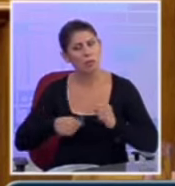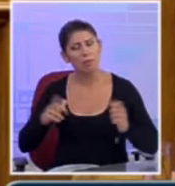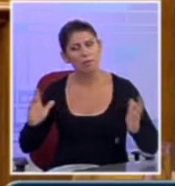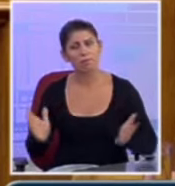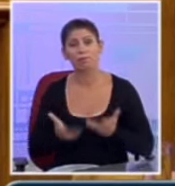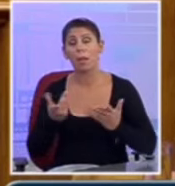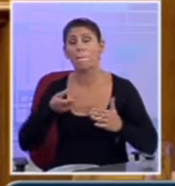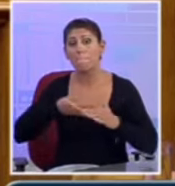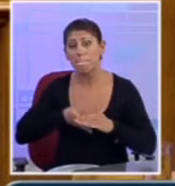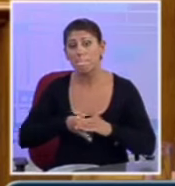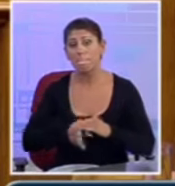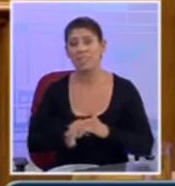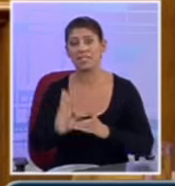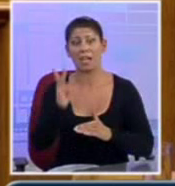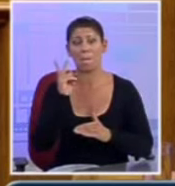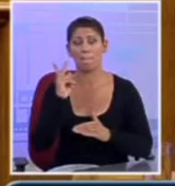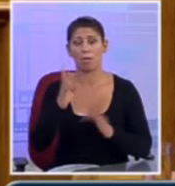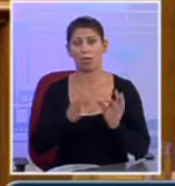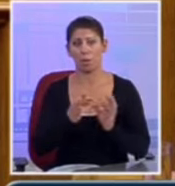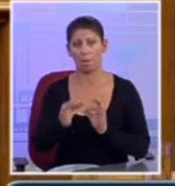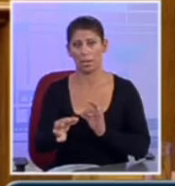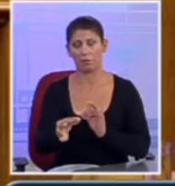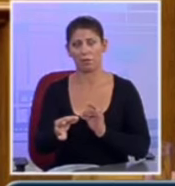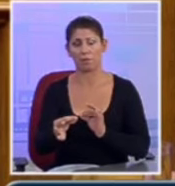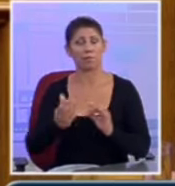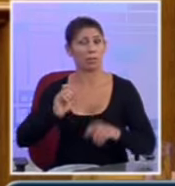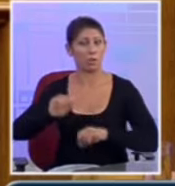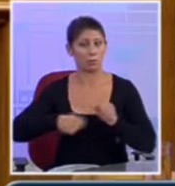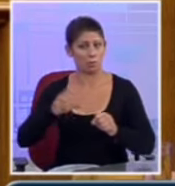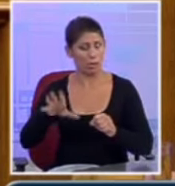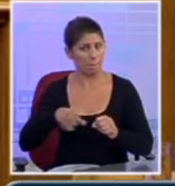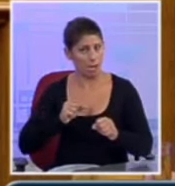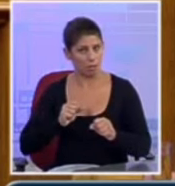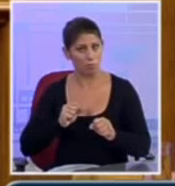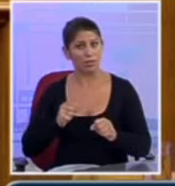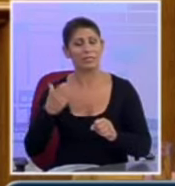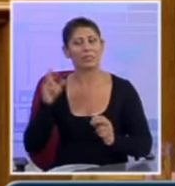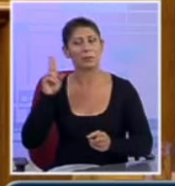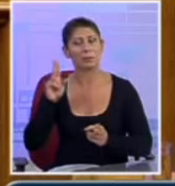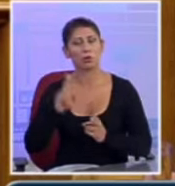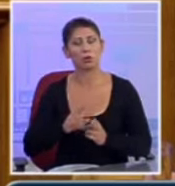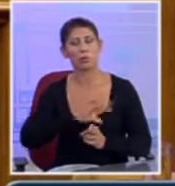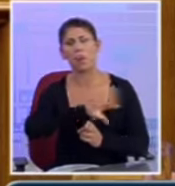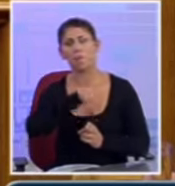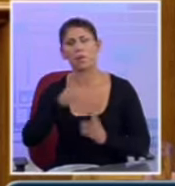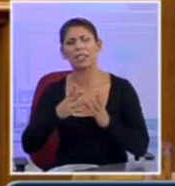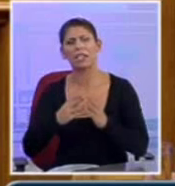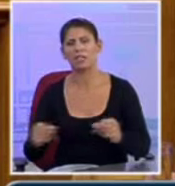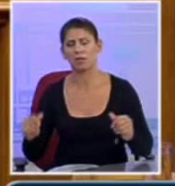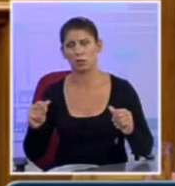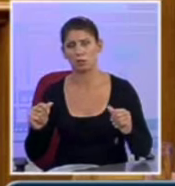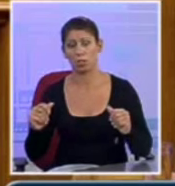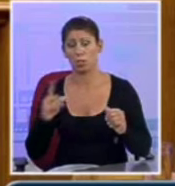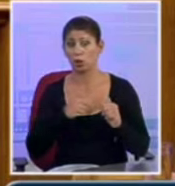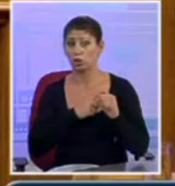όμως, μέσα από δύο μέτρα που θα προσπαθήσουμε να πάρουμε, να την μειώσουμε μέχρι που να την εξαφανίσουμε.